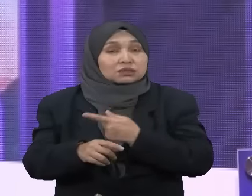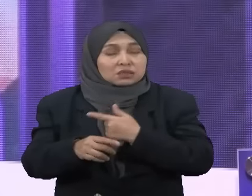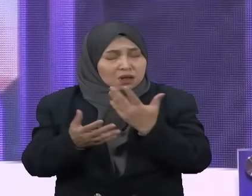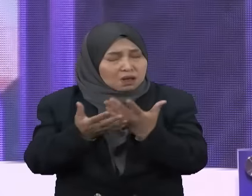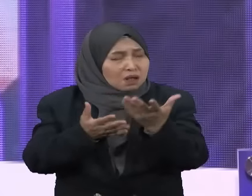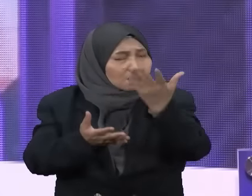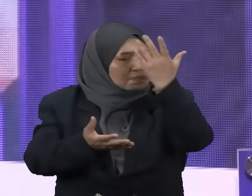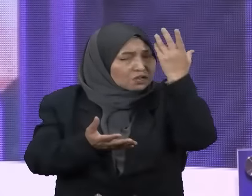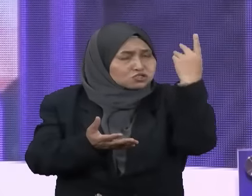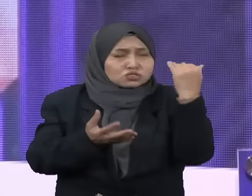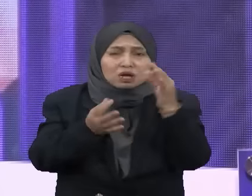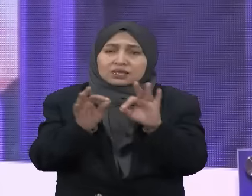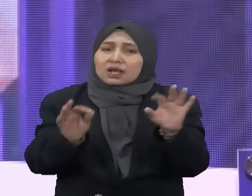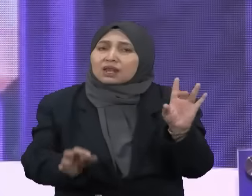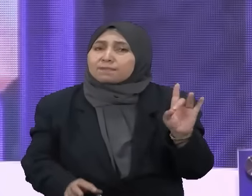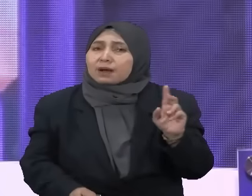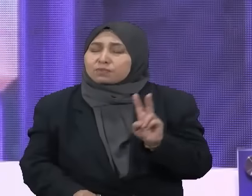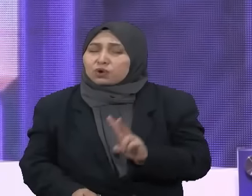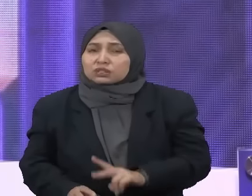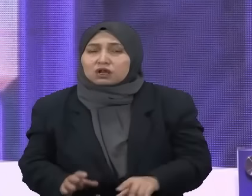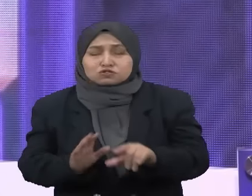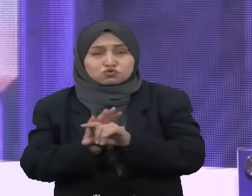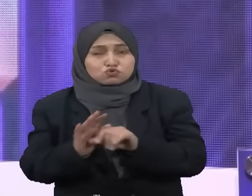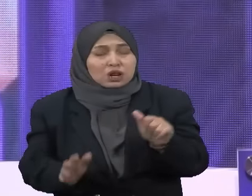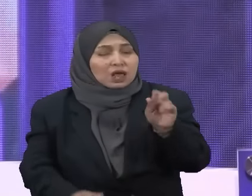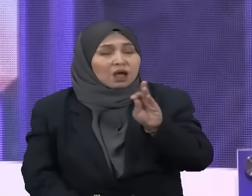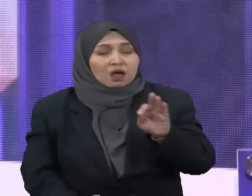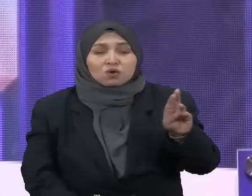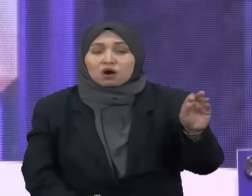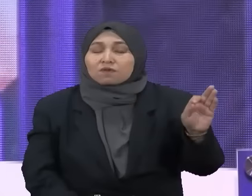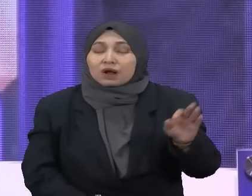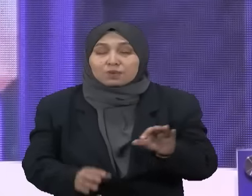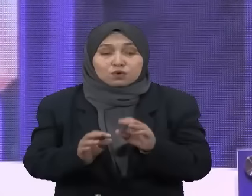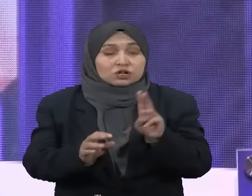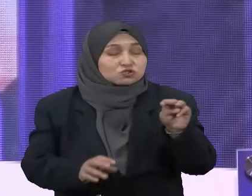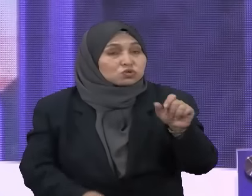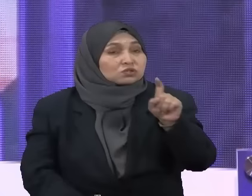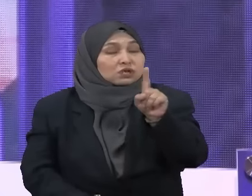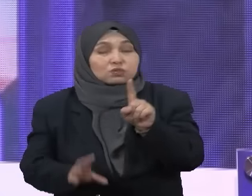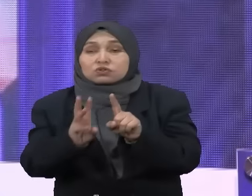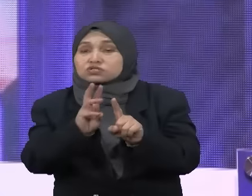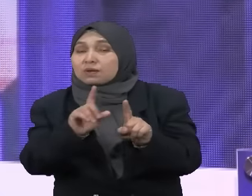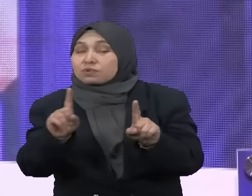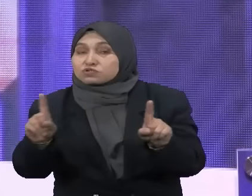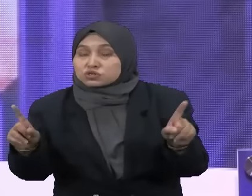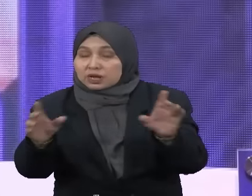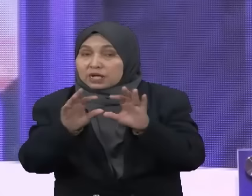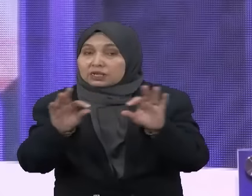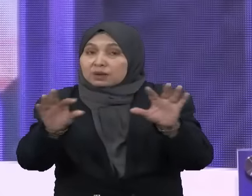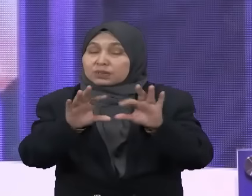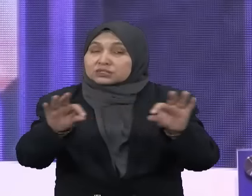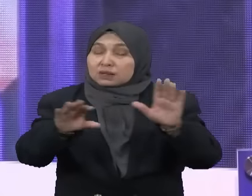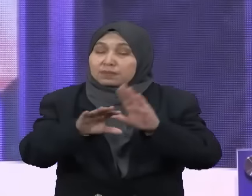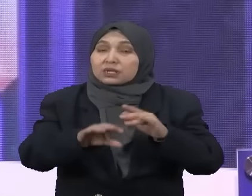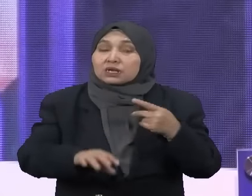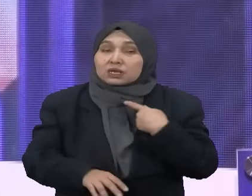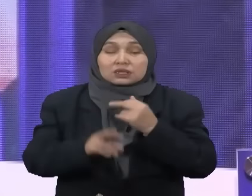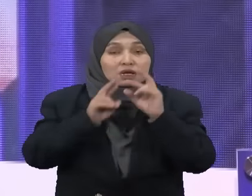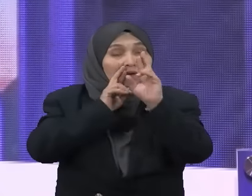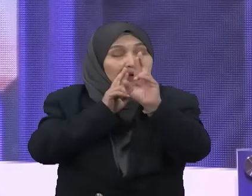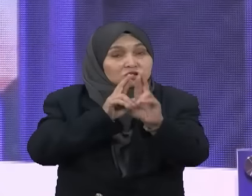ayat yang ke-82 di surah Al-A'raf halaman 161. Ayat ini menceritakan kepada kita